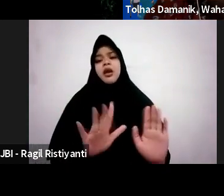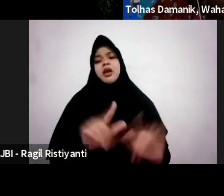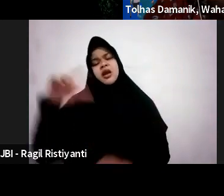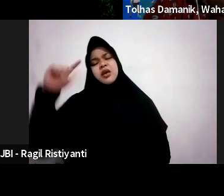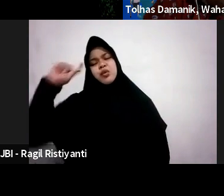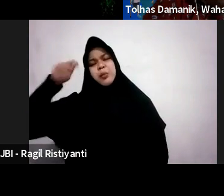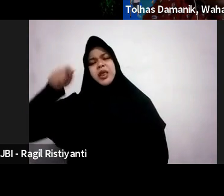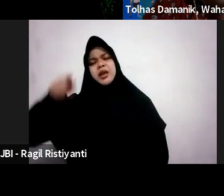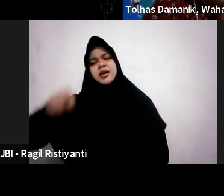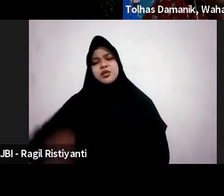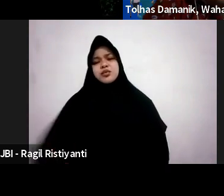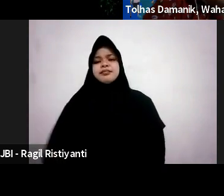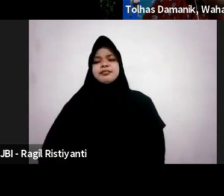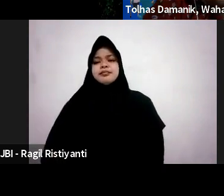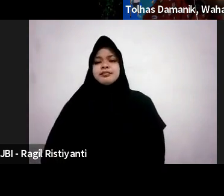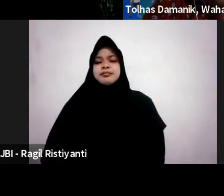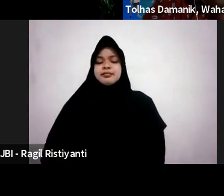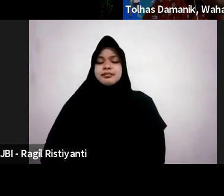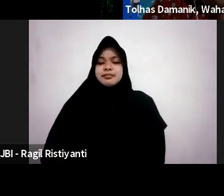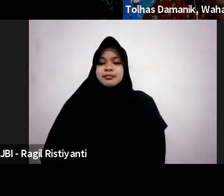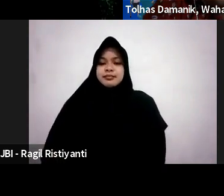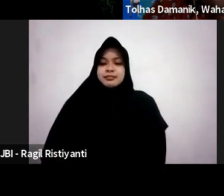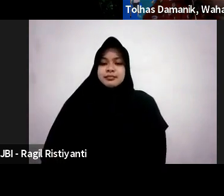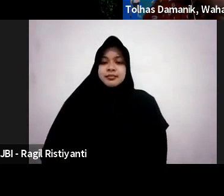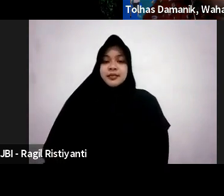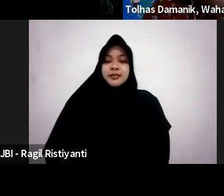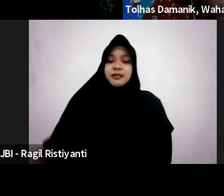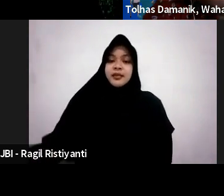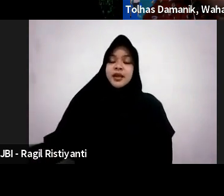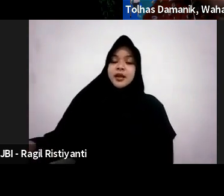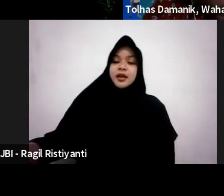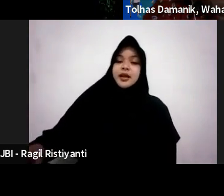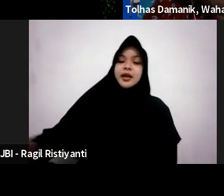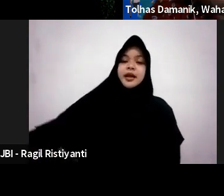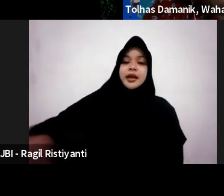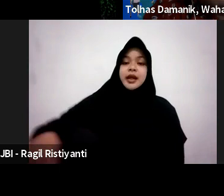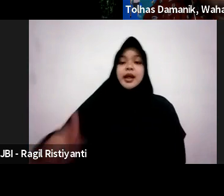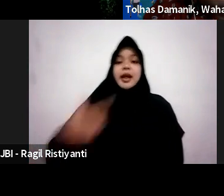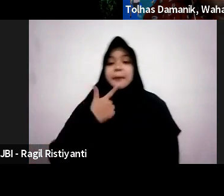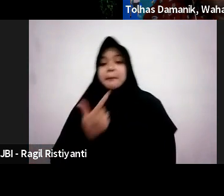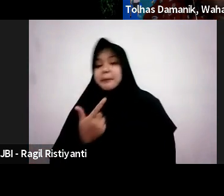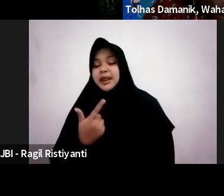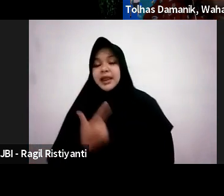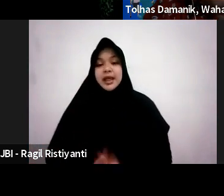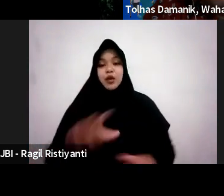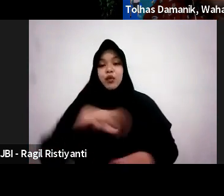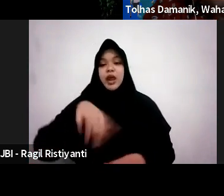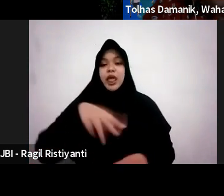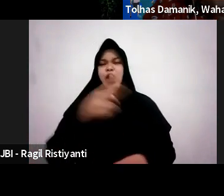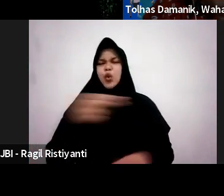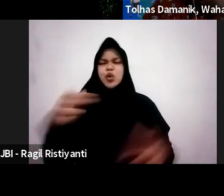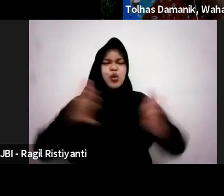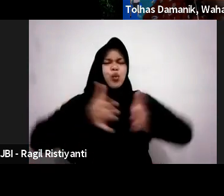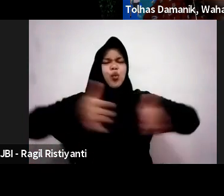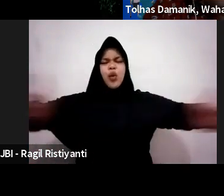defisit dan tentunya yang bagian terpenting ketika kita berbicara kewenangan kita bicara luas wilayah Indonesia itu terlalu luas